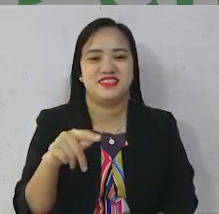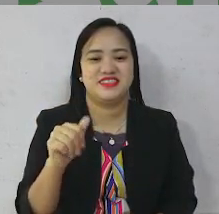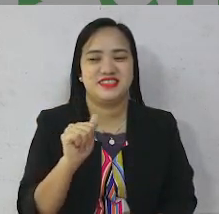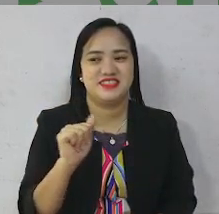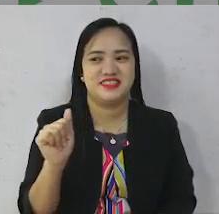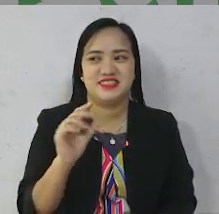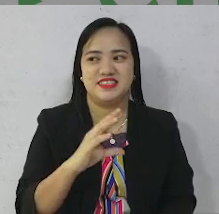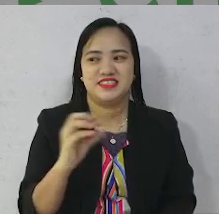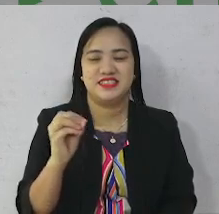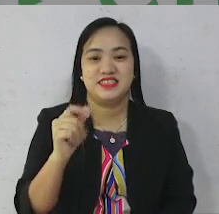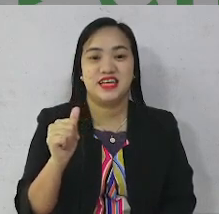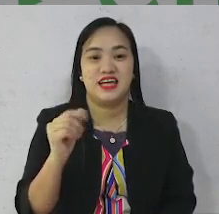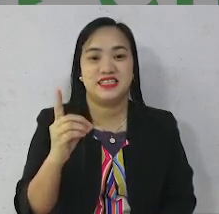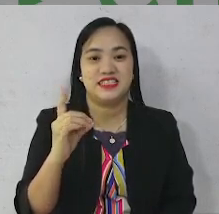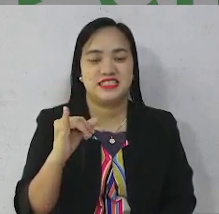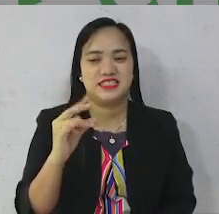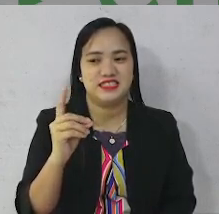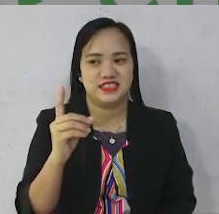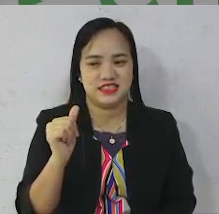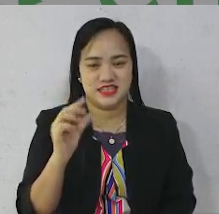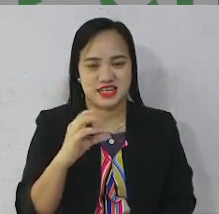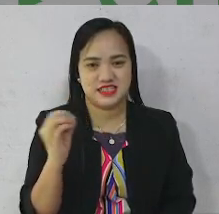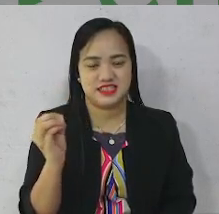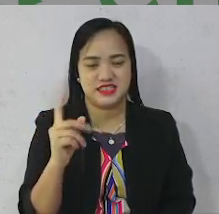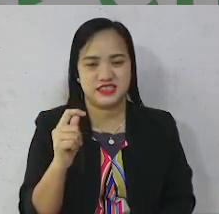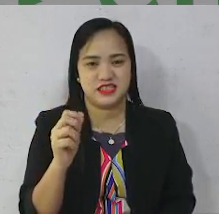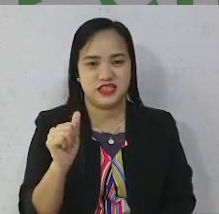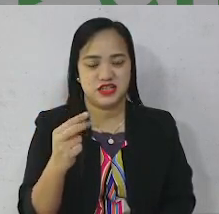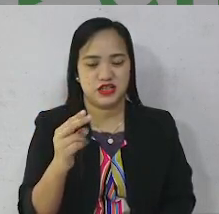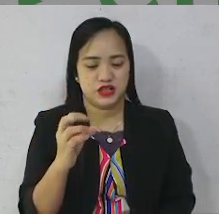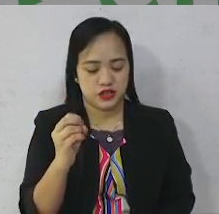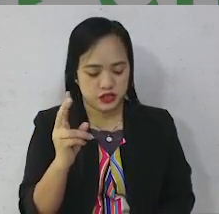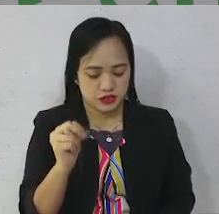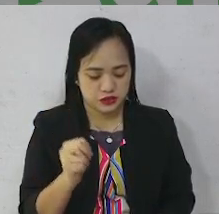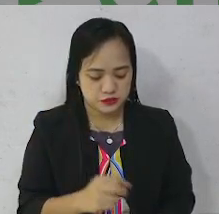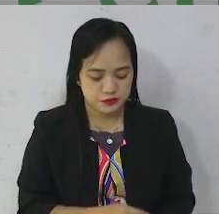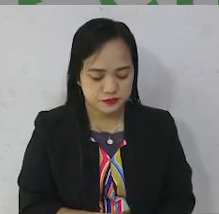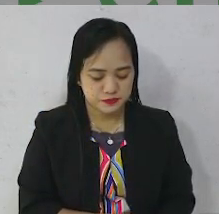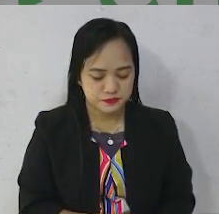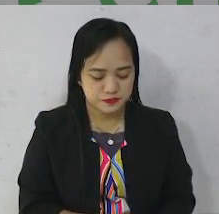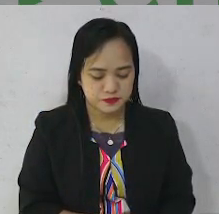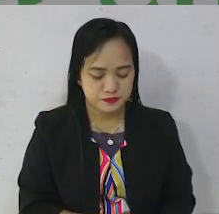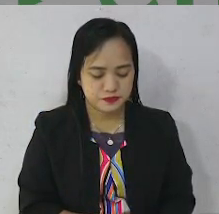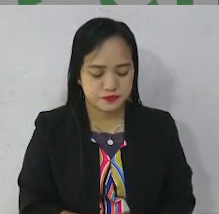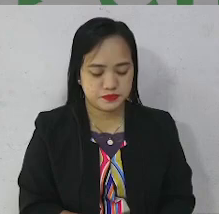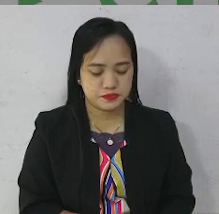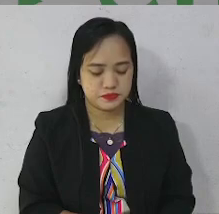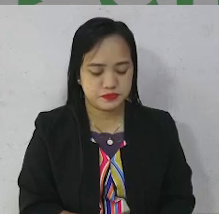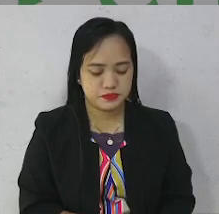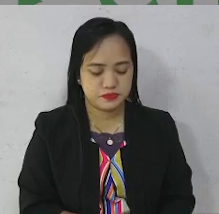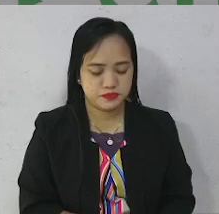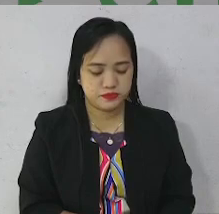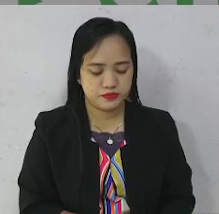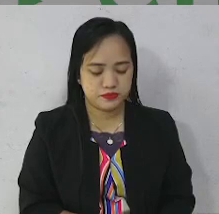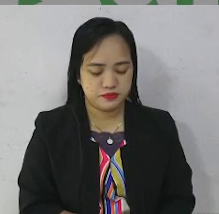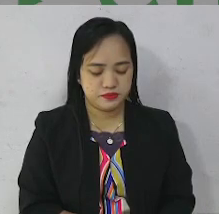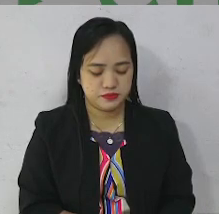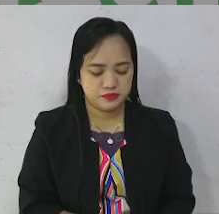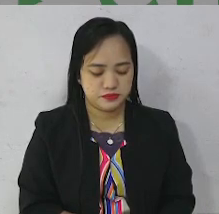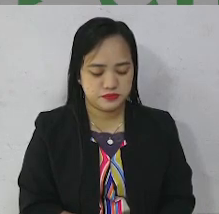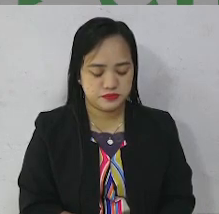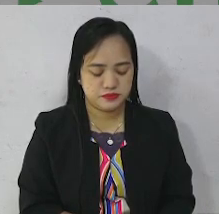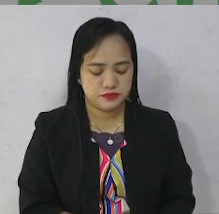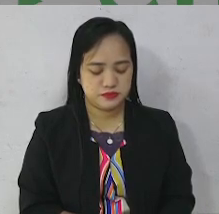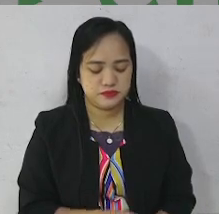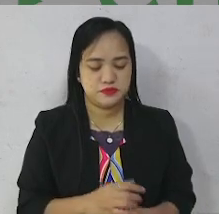ano yung Adidas at tahong Oo So tanong din talaga na masarap man yan Masarap yan Opo